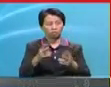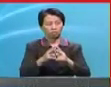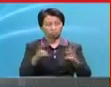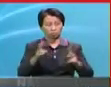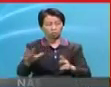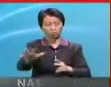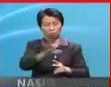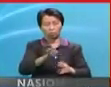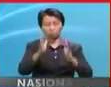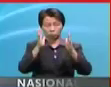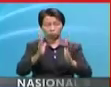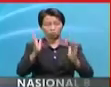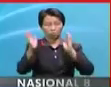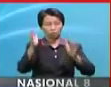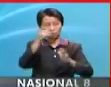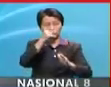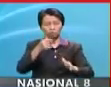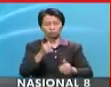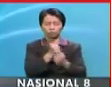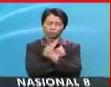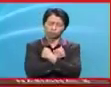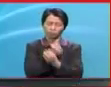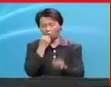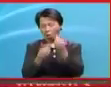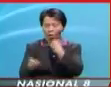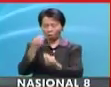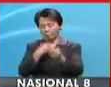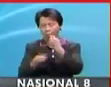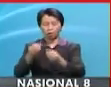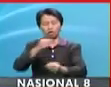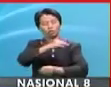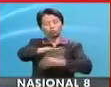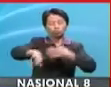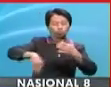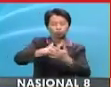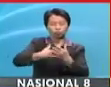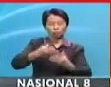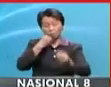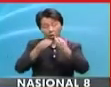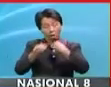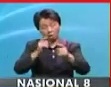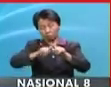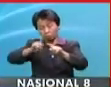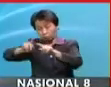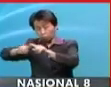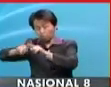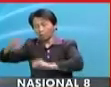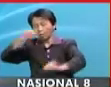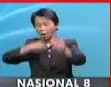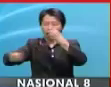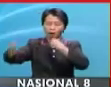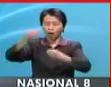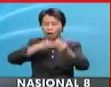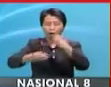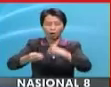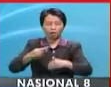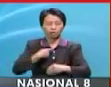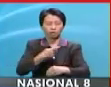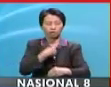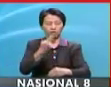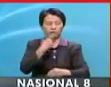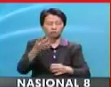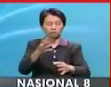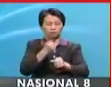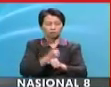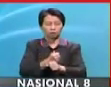among Malaysians because we love our food. Yeah, so we eat a lot of different kinds of food and we often get a lot